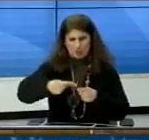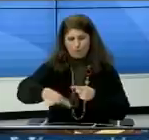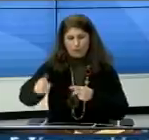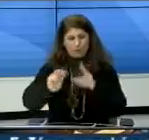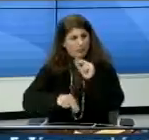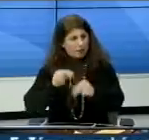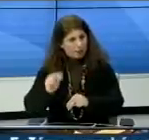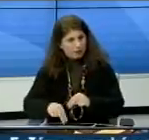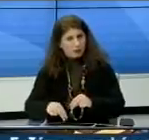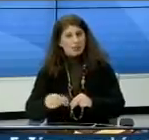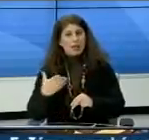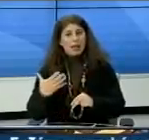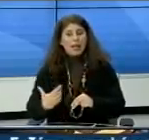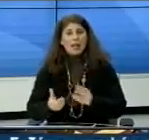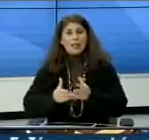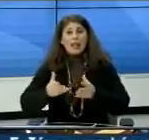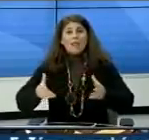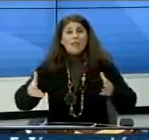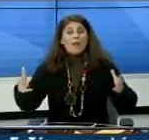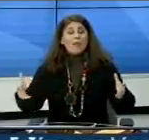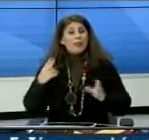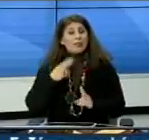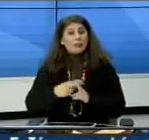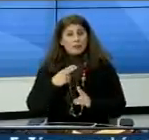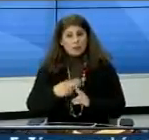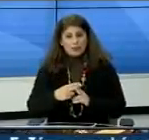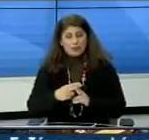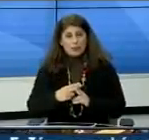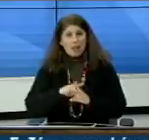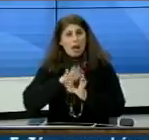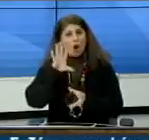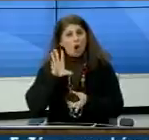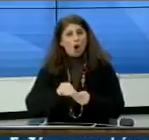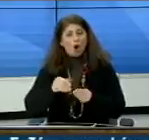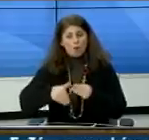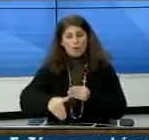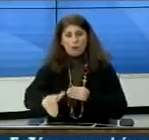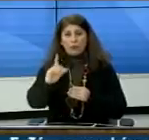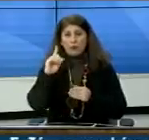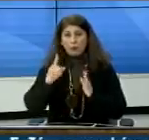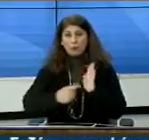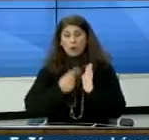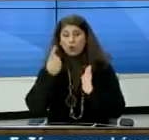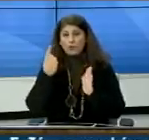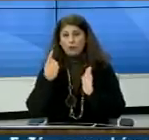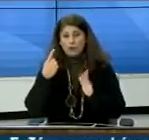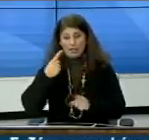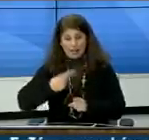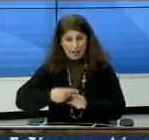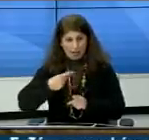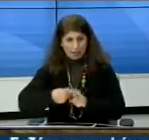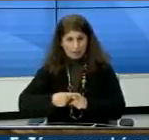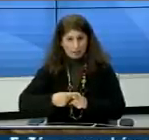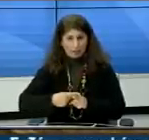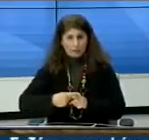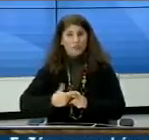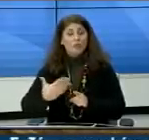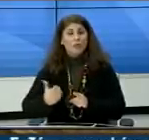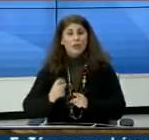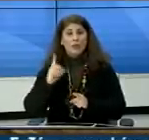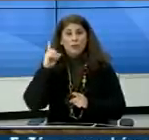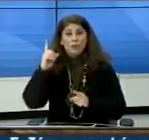εβδομάδα, έρχεται να διευρύνει σημαντικά αυτές τις προοπτικές. Και για πρώτη φορά η Ελλάδα είναι